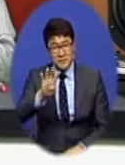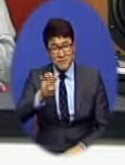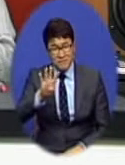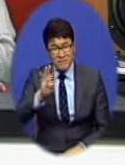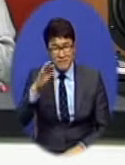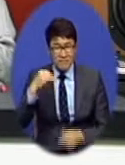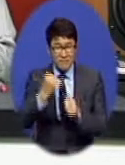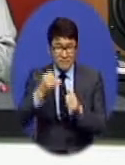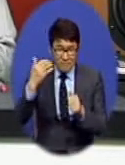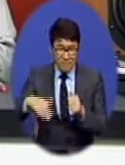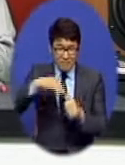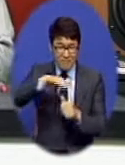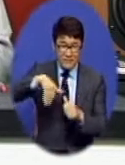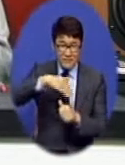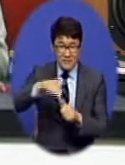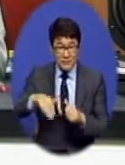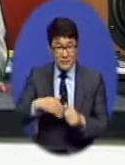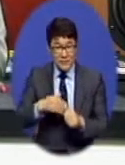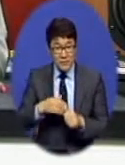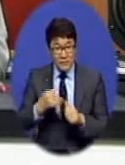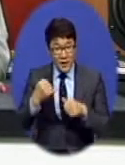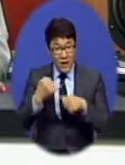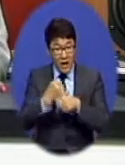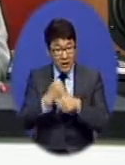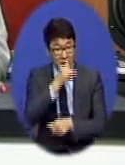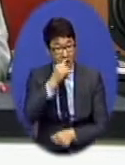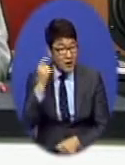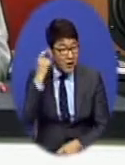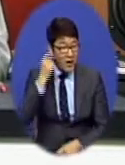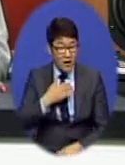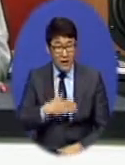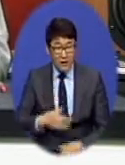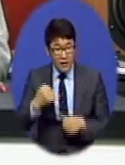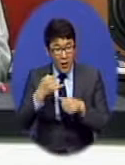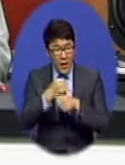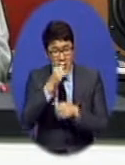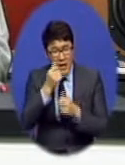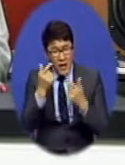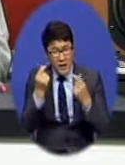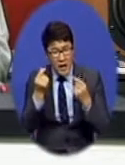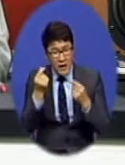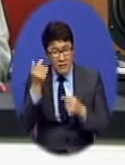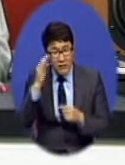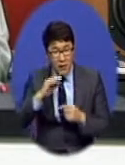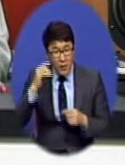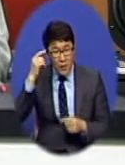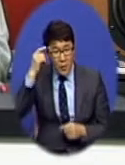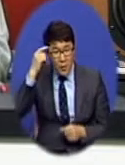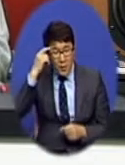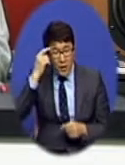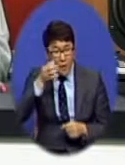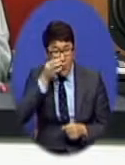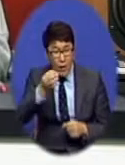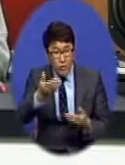장가 안 갔어요. 44시요? 네네. 네. 근데 네. 여자친구 있다고 들었어요? 여자친구가 있는 것 같는데 안 간, 모래주란 말을 안